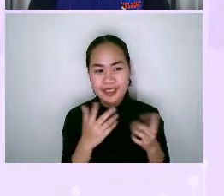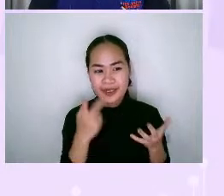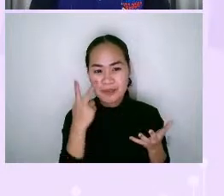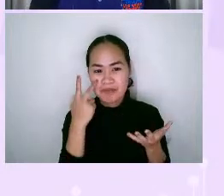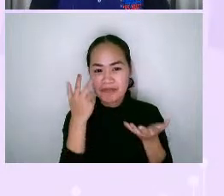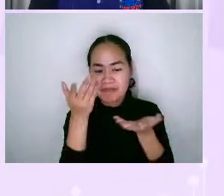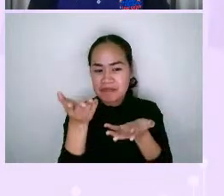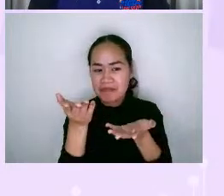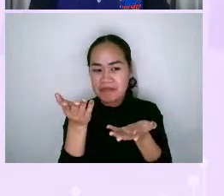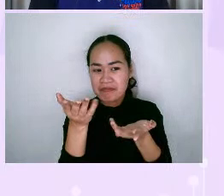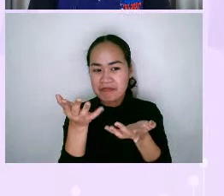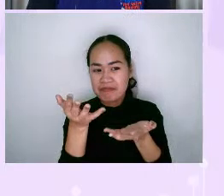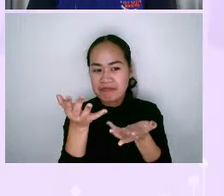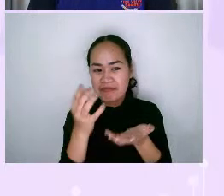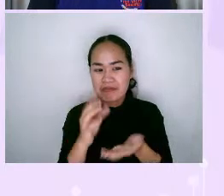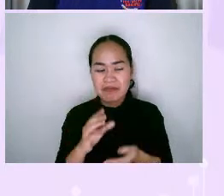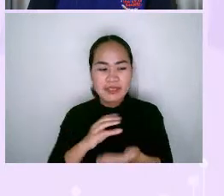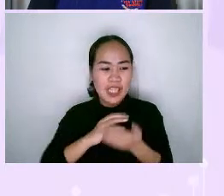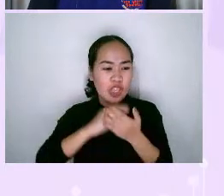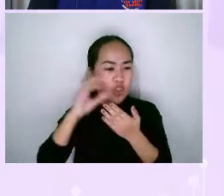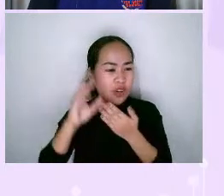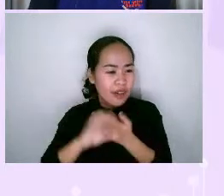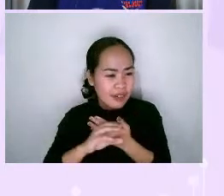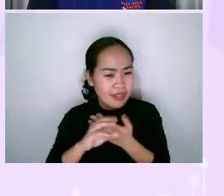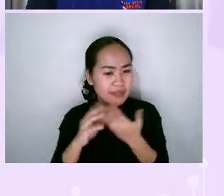nyo. Calendar,